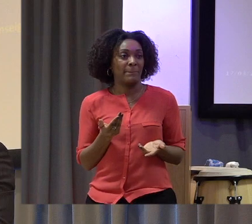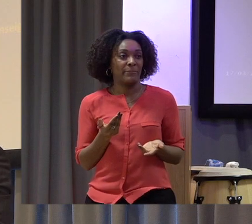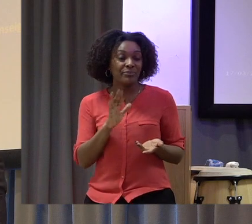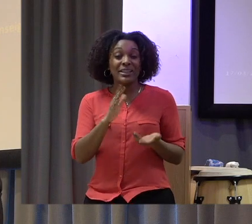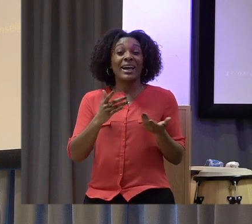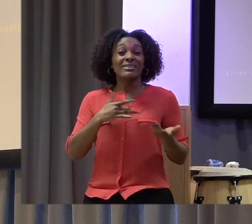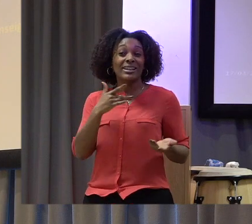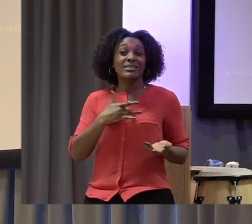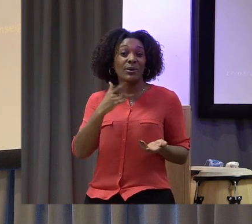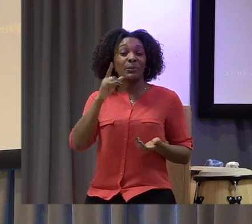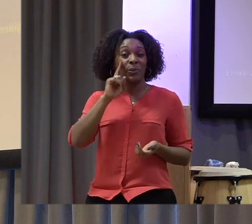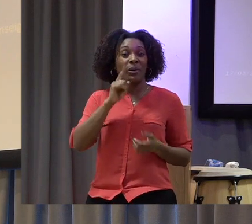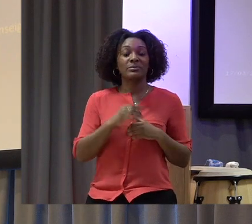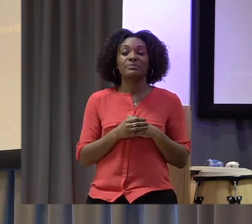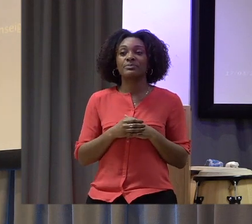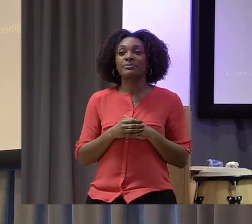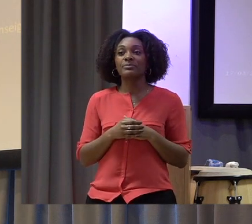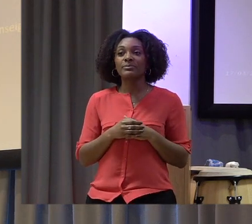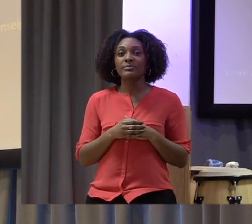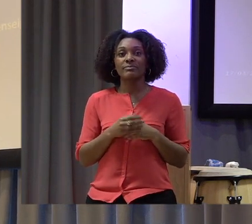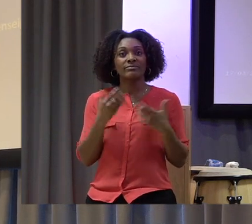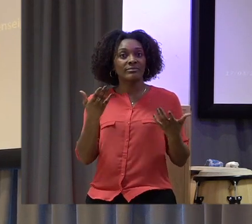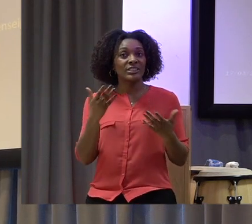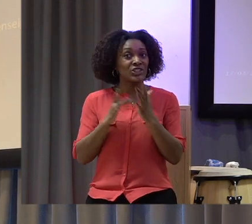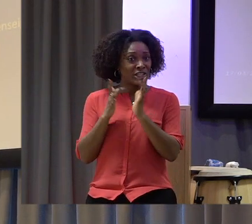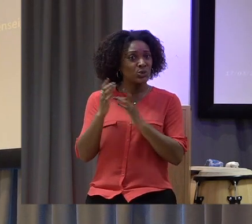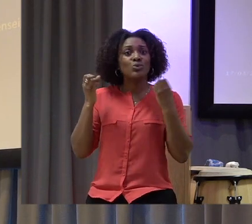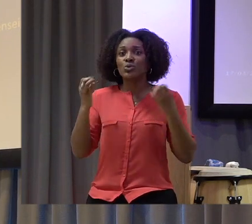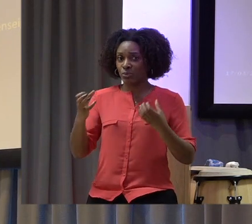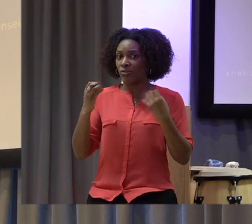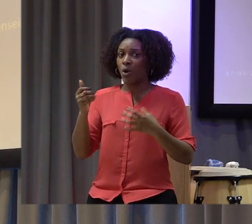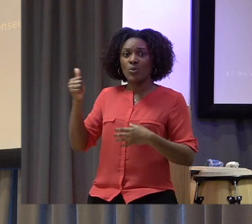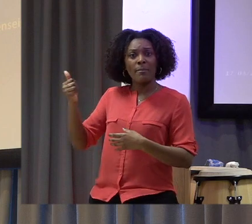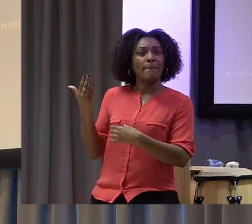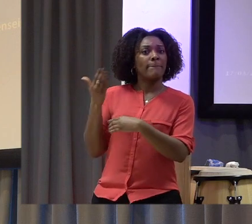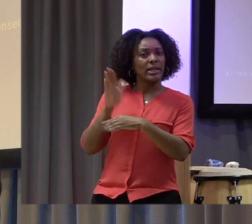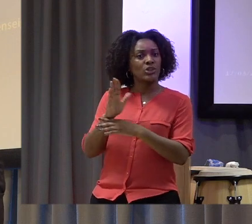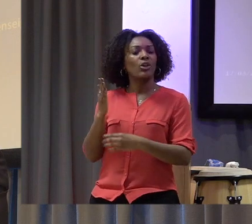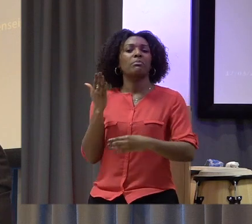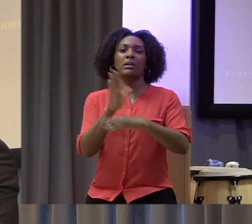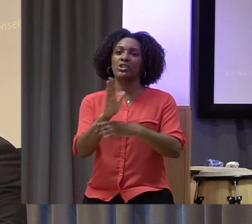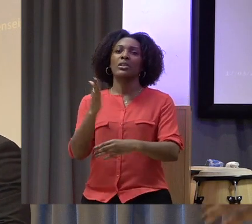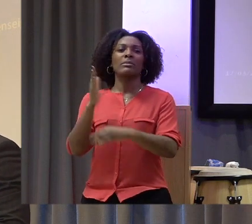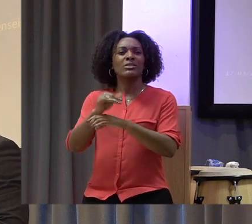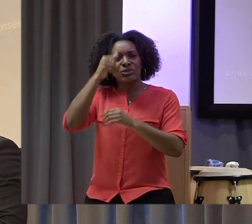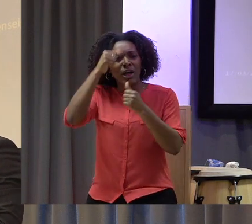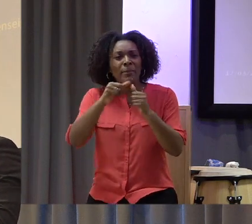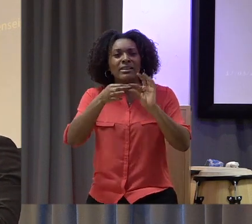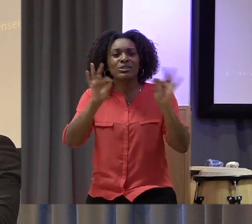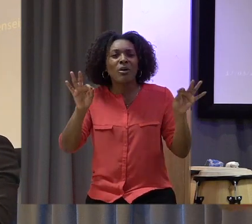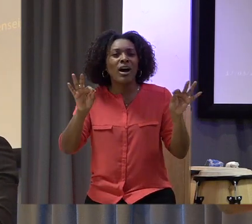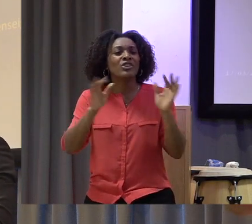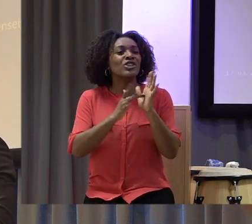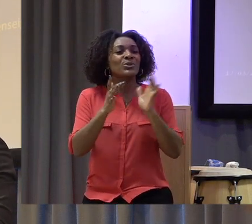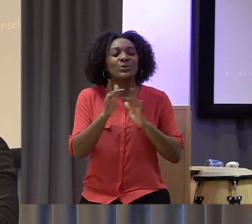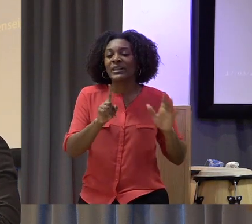intéressant parce que c'est comme ça que Jésus s'est souvent présenté. Vous vous souvenez de cette histoire lorsqu'il pose